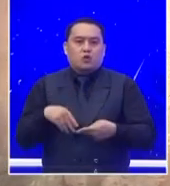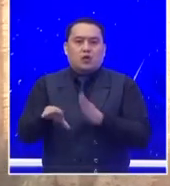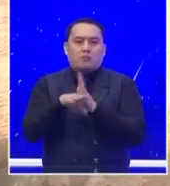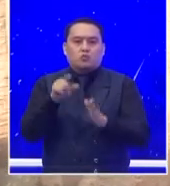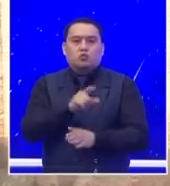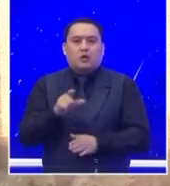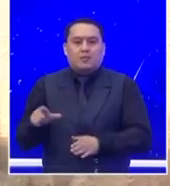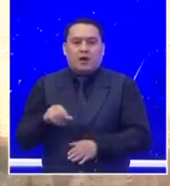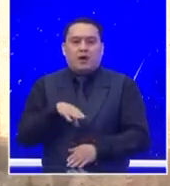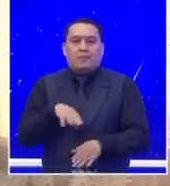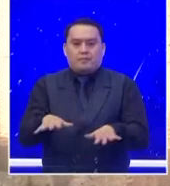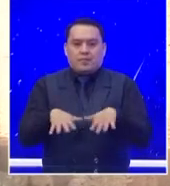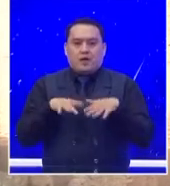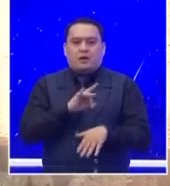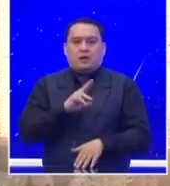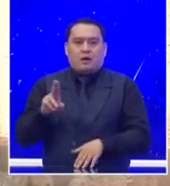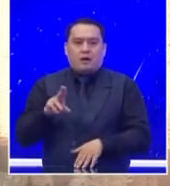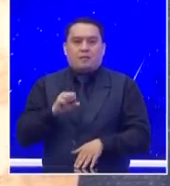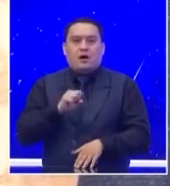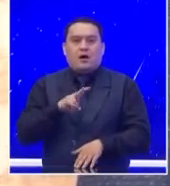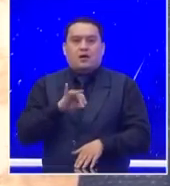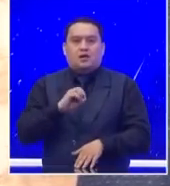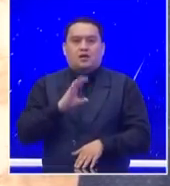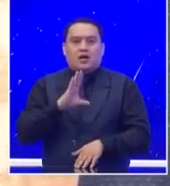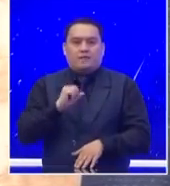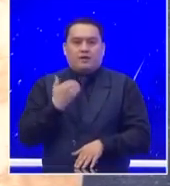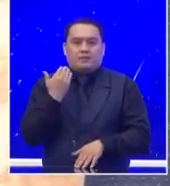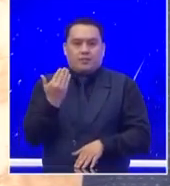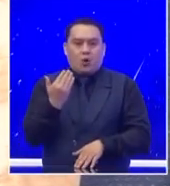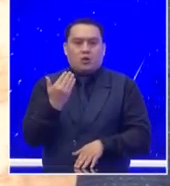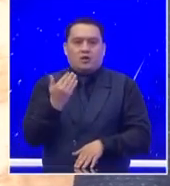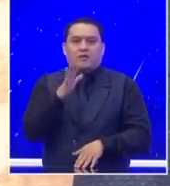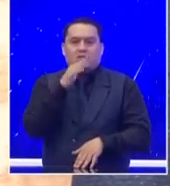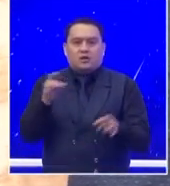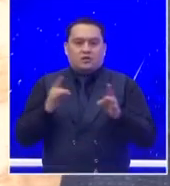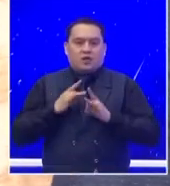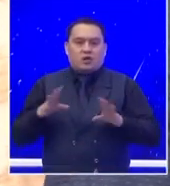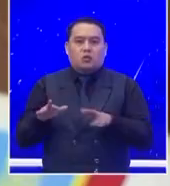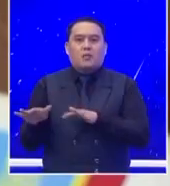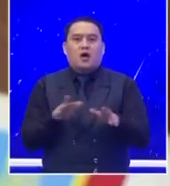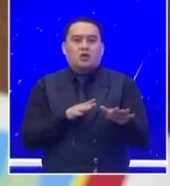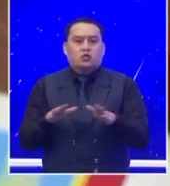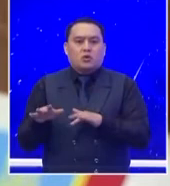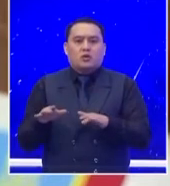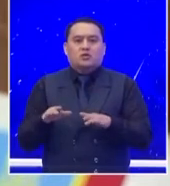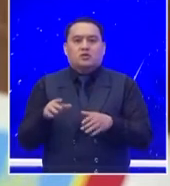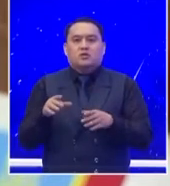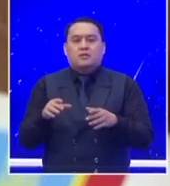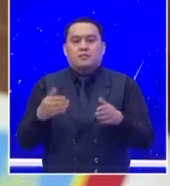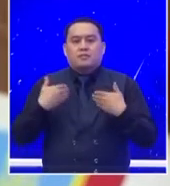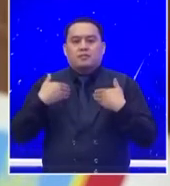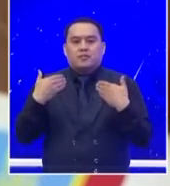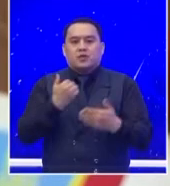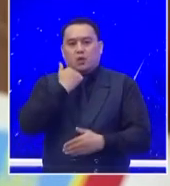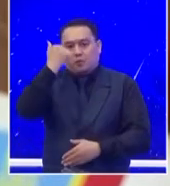депутатом Мажилиса парламента Республики Казахстан Бакытжаном Яртаевым. Во время торжественного мероприятия прозвучали слова